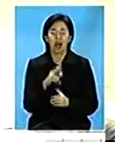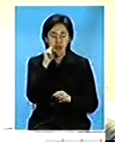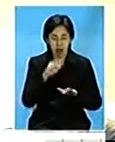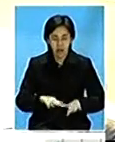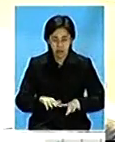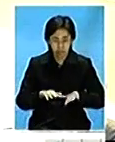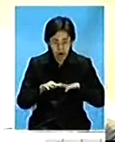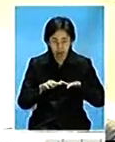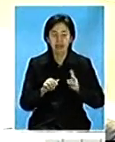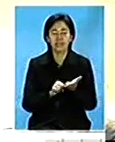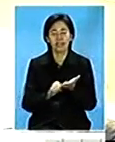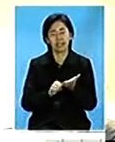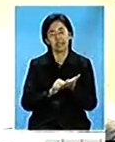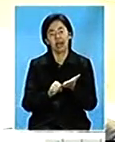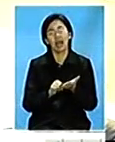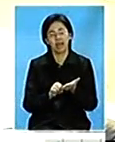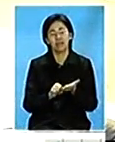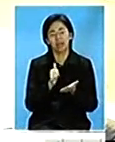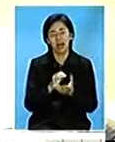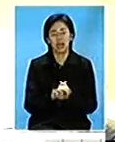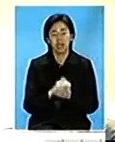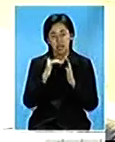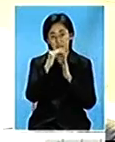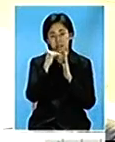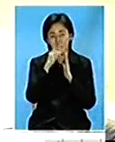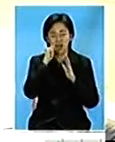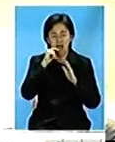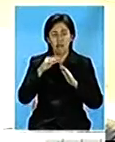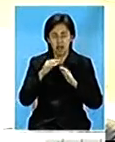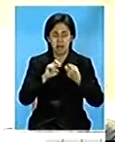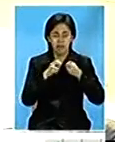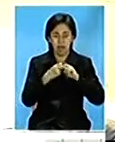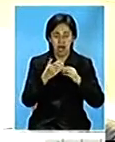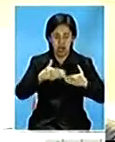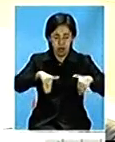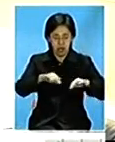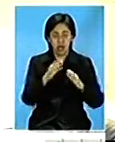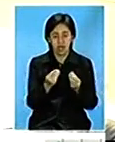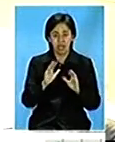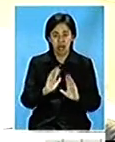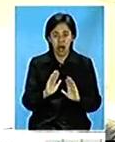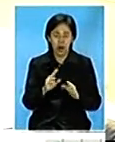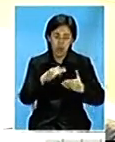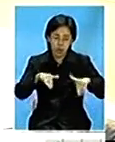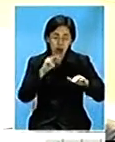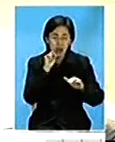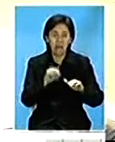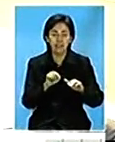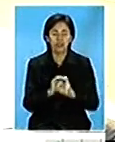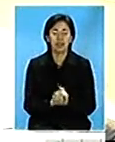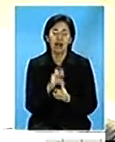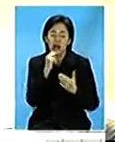วมเนี่ยมันลดน้อยลงเพราะว่าที่เก็บน้ำตอนบนมีอยู่เหมือนกับแก้มลิงที่ผมได้กราบเรียนแต่ต้นว่าแก้มลิงก็กักเก็บ